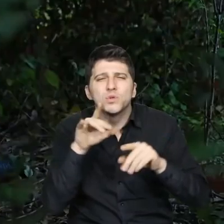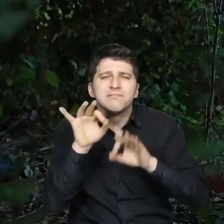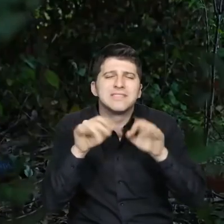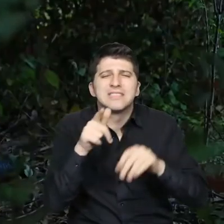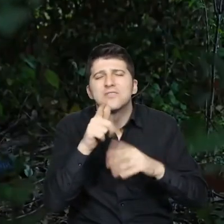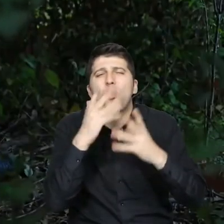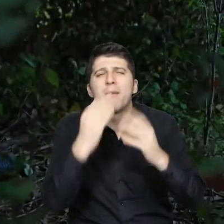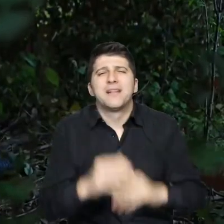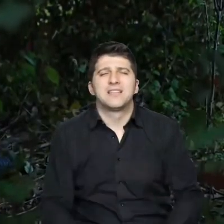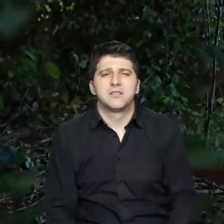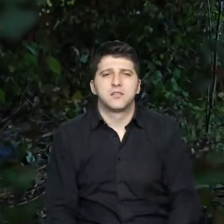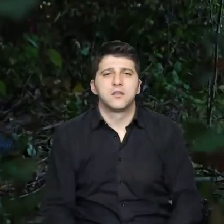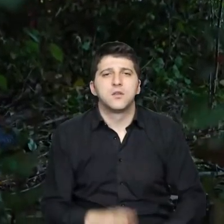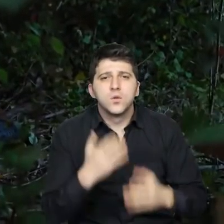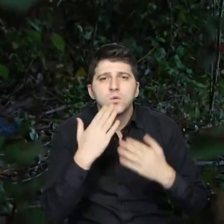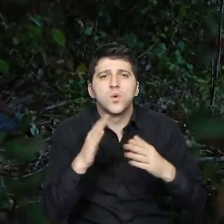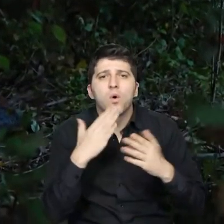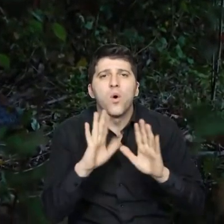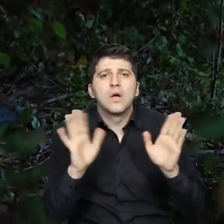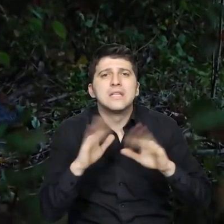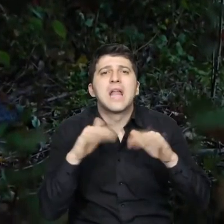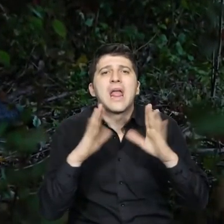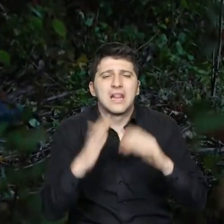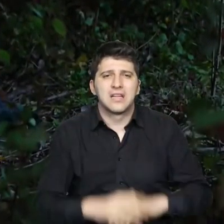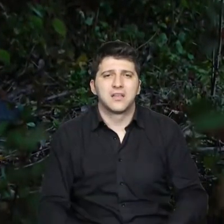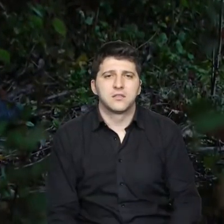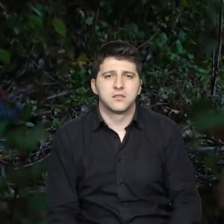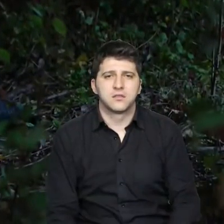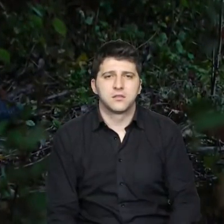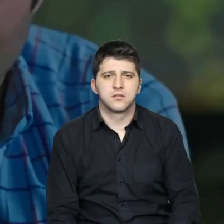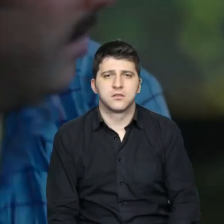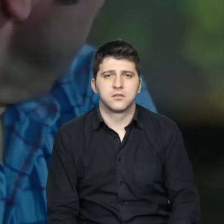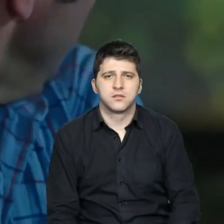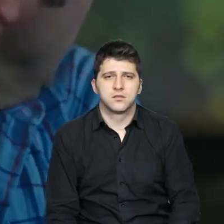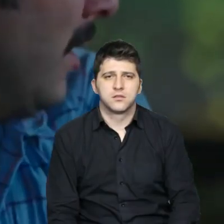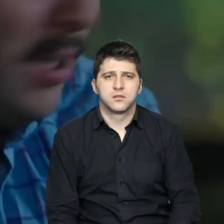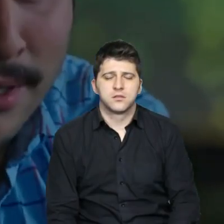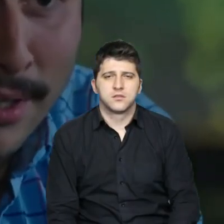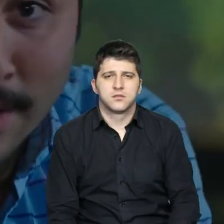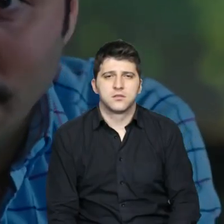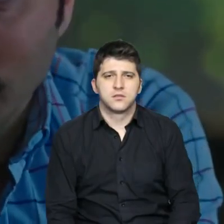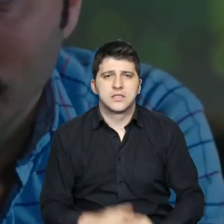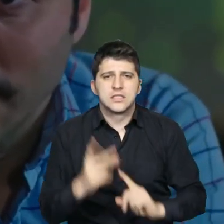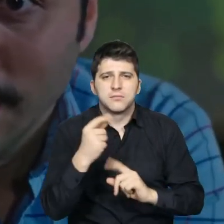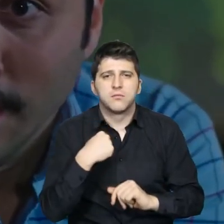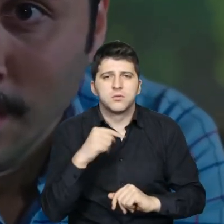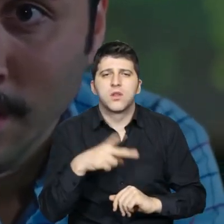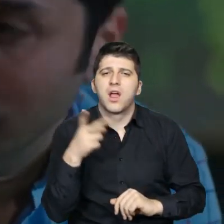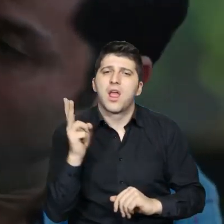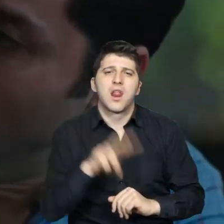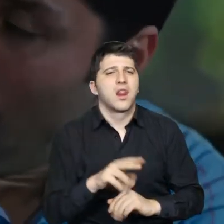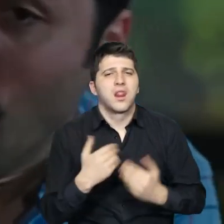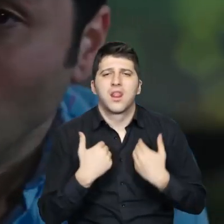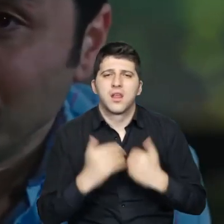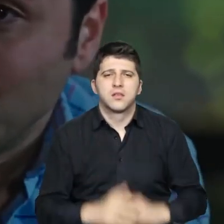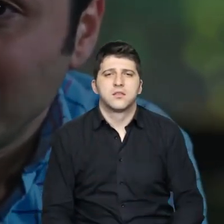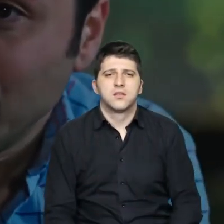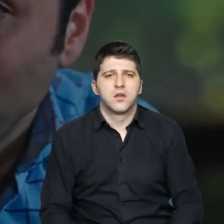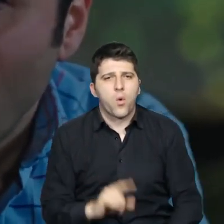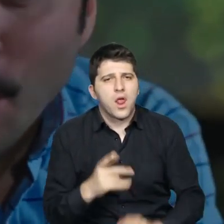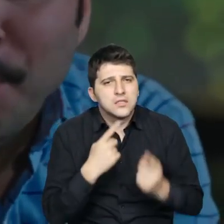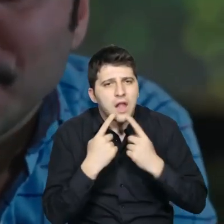olabilir. Yok yok, değilmiş. Aysun'un yanına çöktü, sarıldılar. İsmail, biz burada ölüp gideceğiz. O